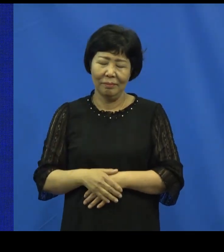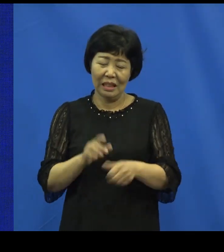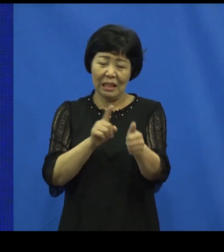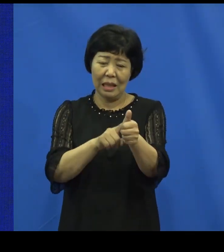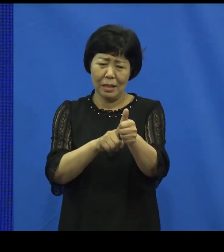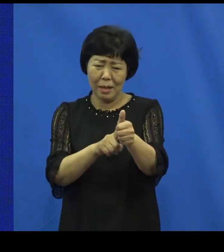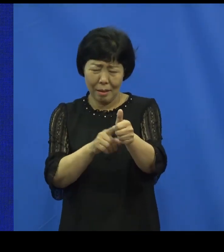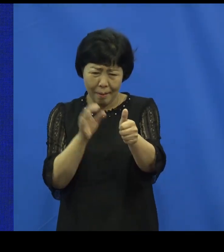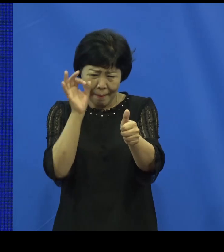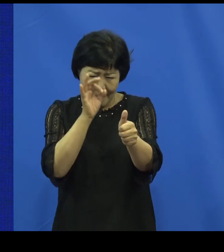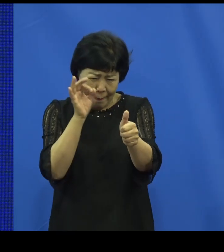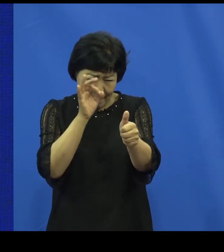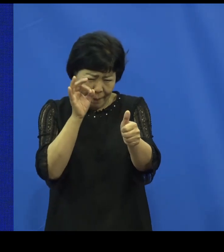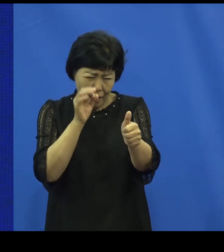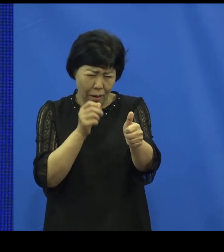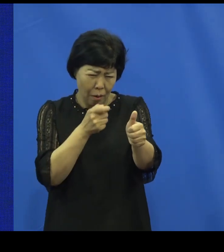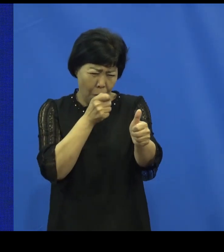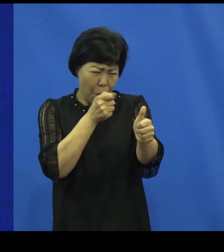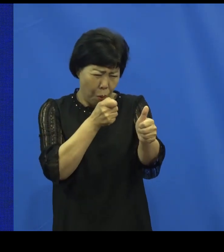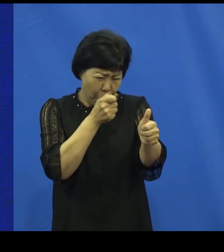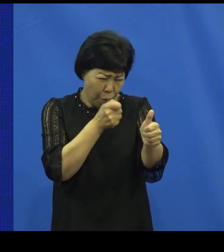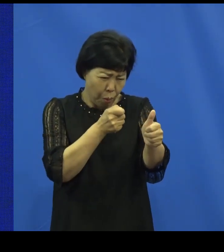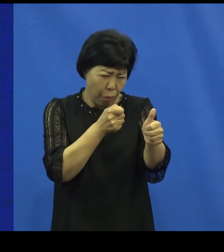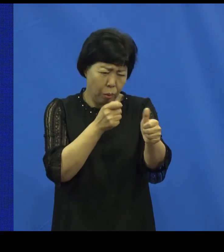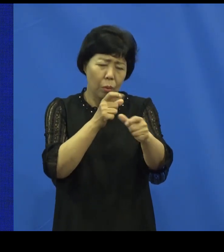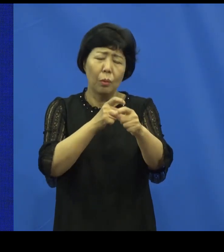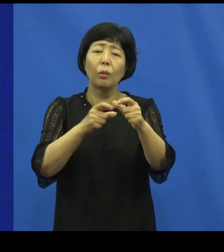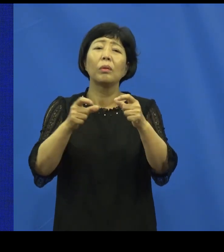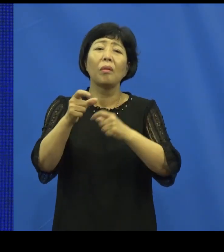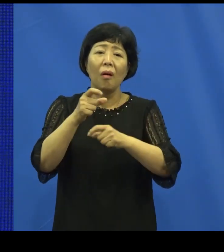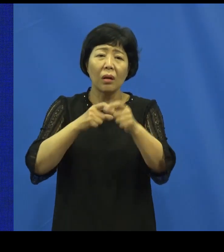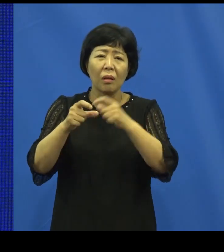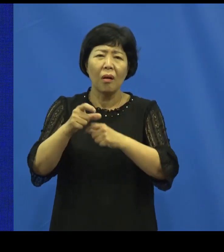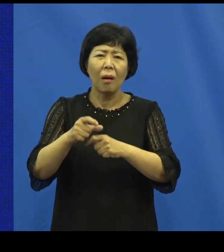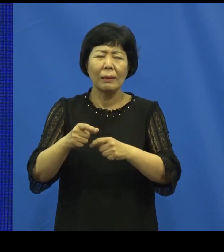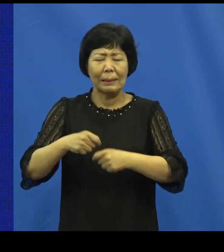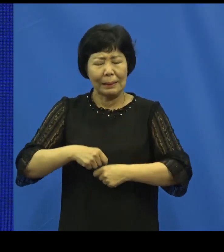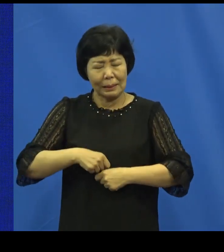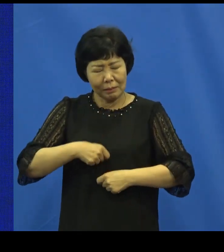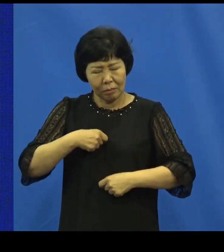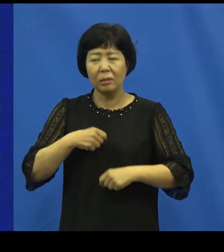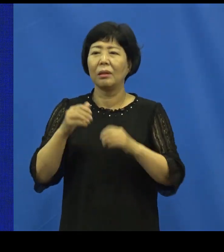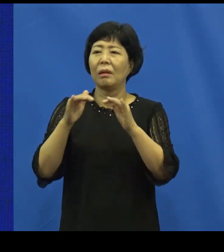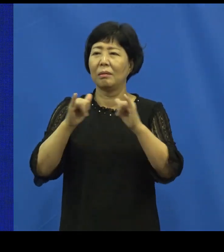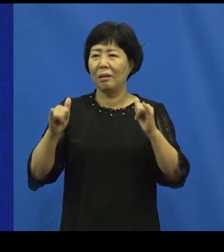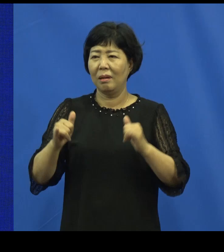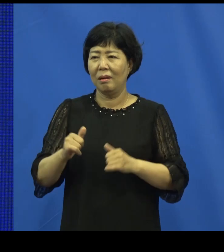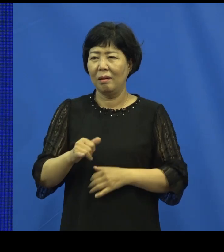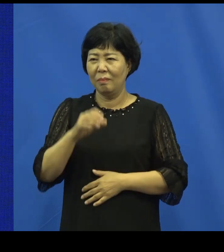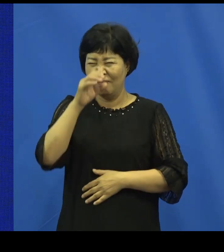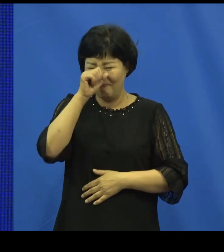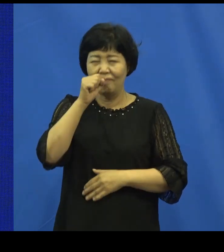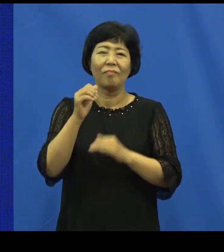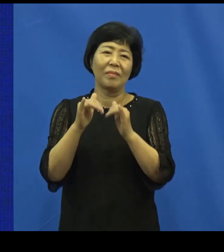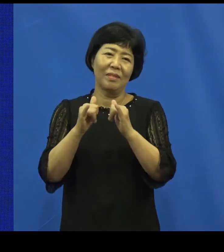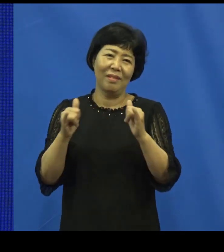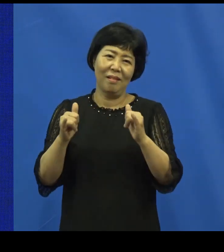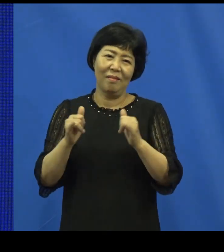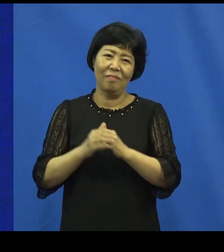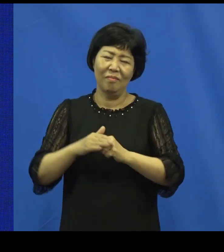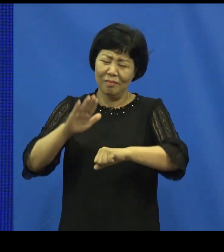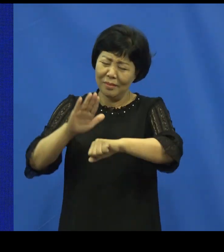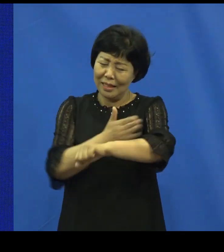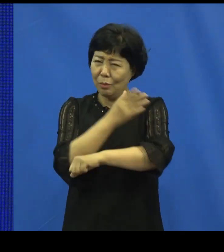살펴보는데 살펴볼수록 단복을 하는 거죠. 이 정적들이 고발할 근거를 찾고 있는